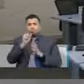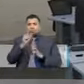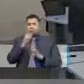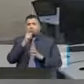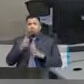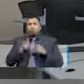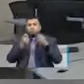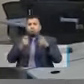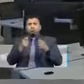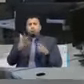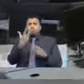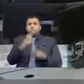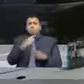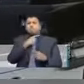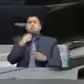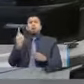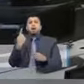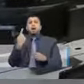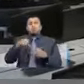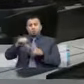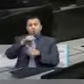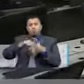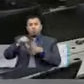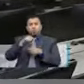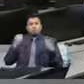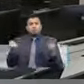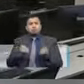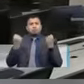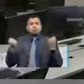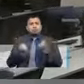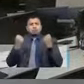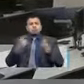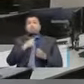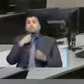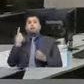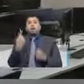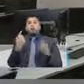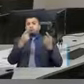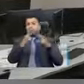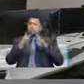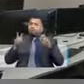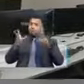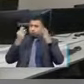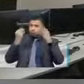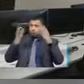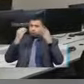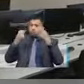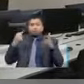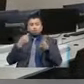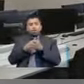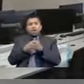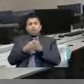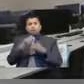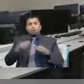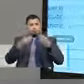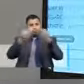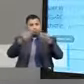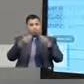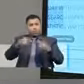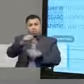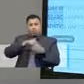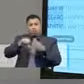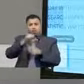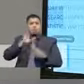والذي يقدم ما يقارب 100 دورة تدريبية حتى الآن، كما يمكنهم الحصول على شهادات إتمام الدورات